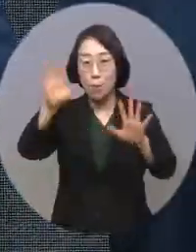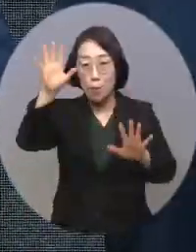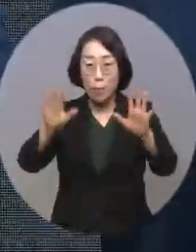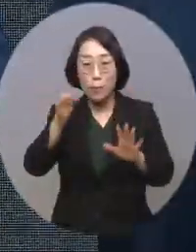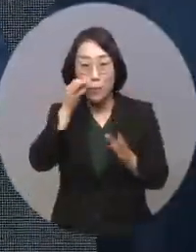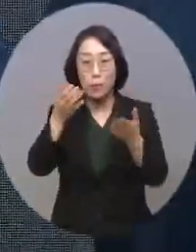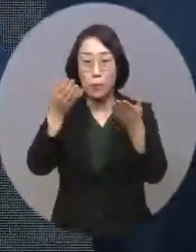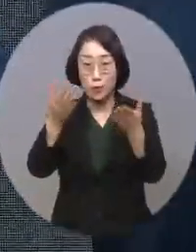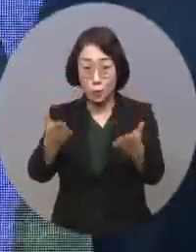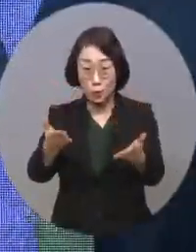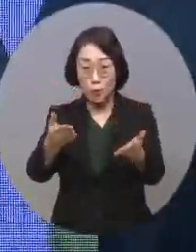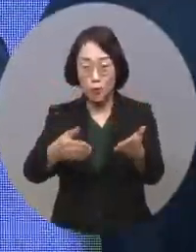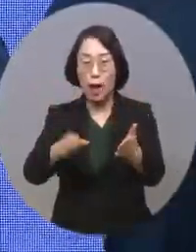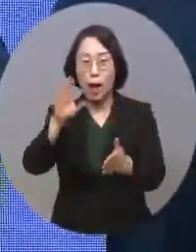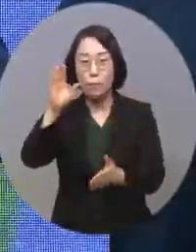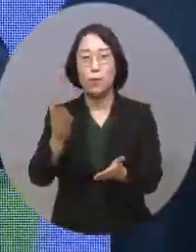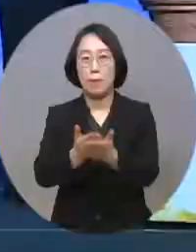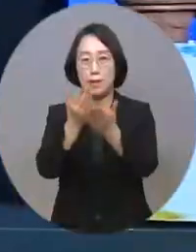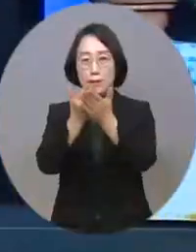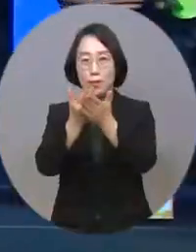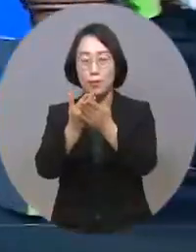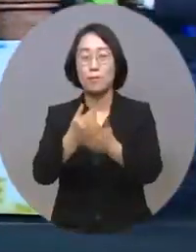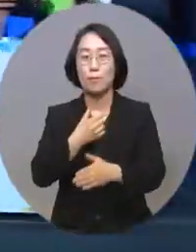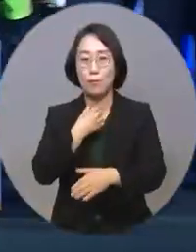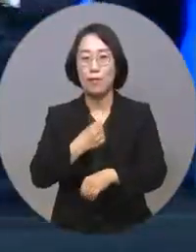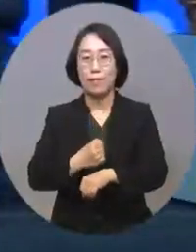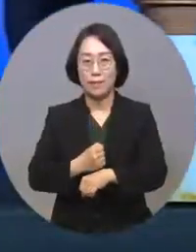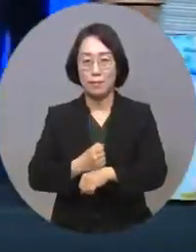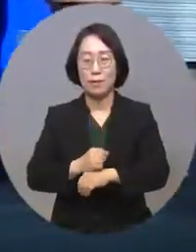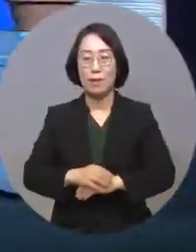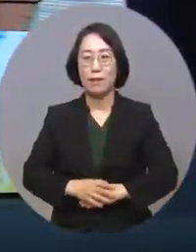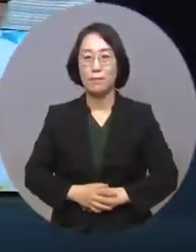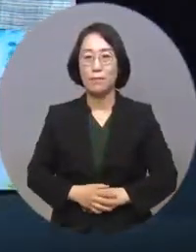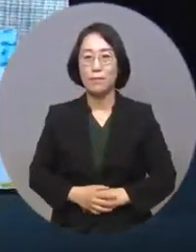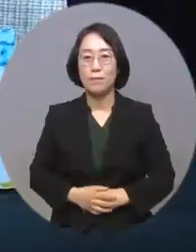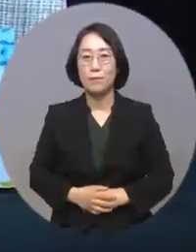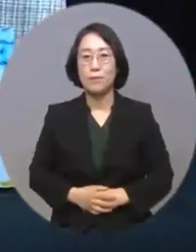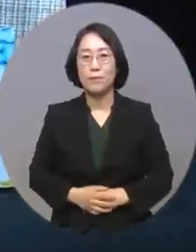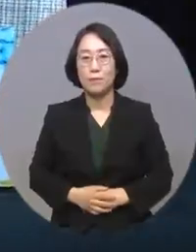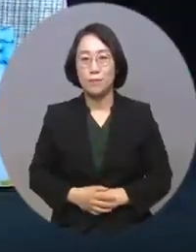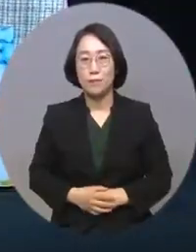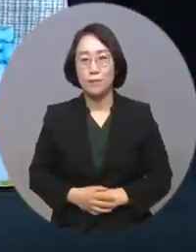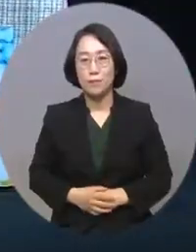앞으로의 발전을 응원했습니다. 복지TV 뉴스 박순용입니다.